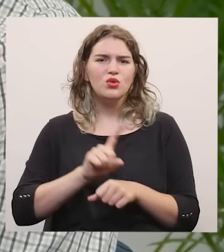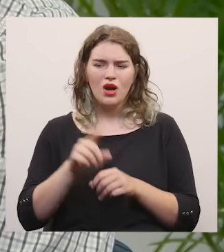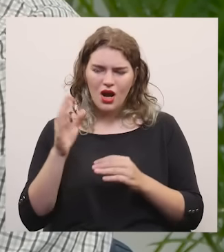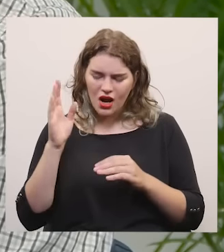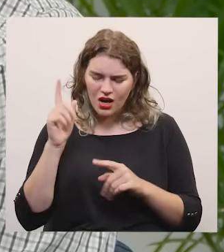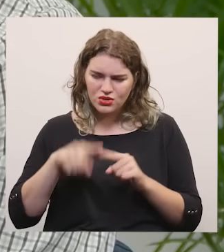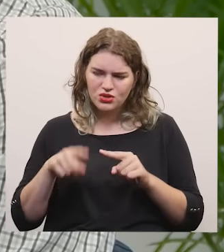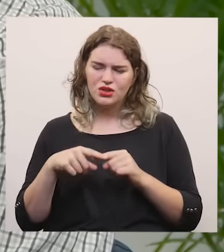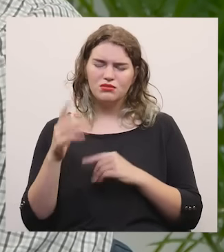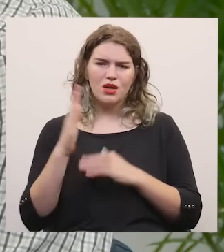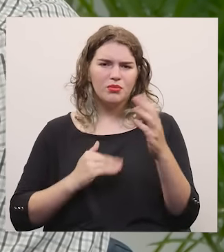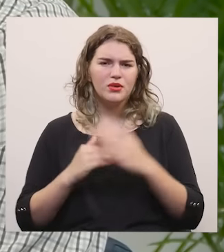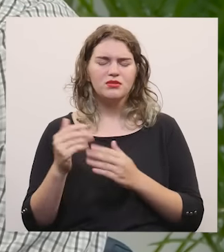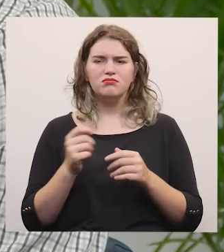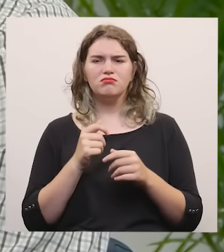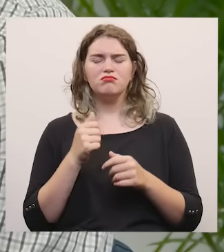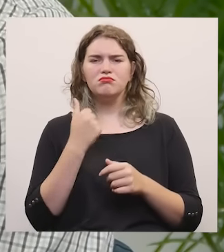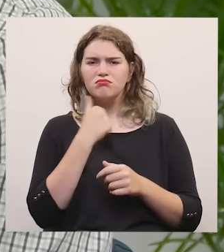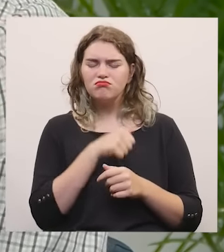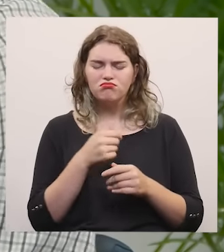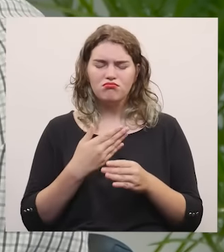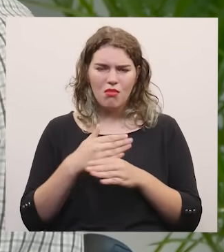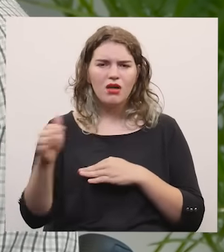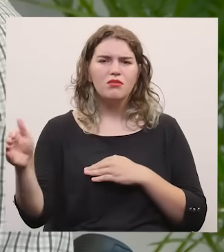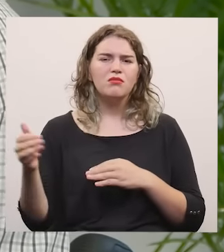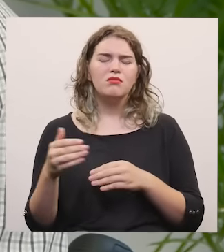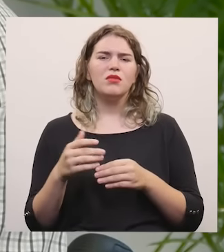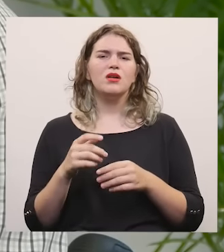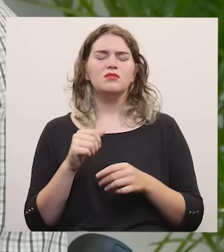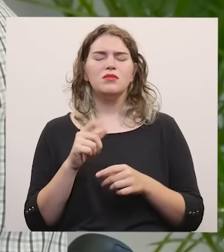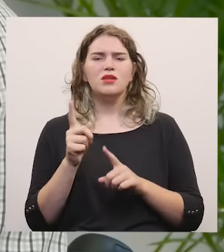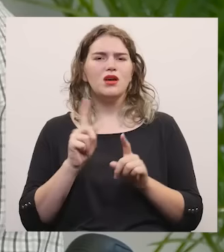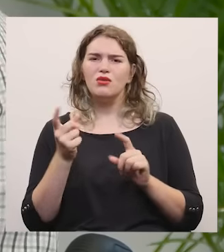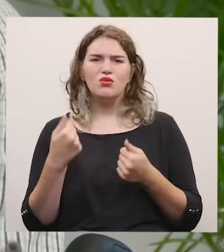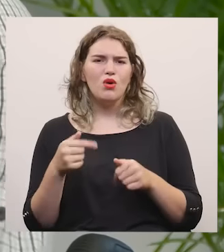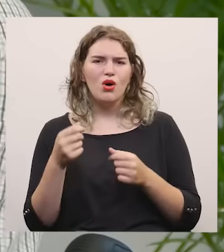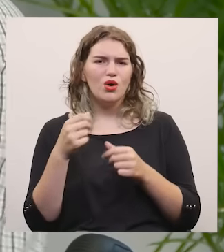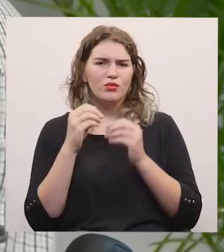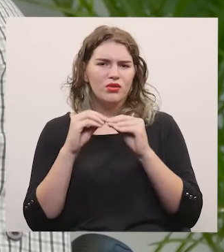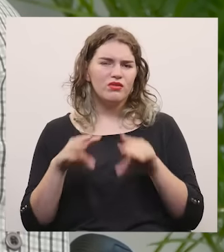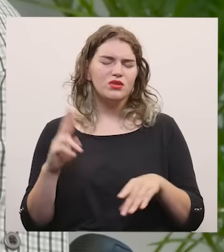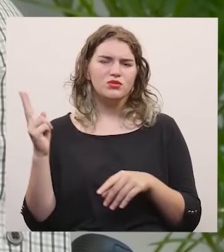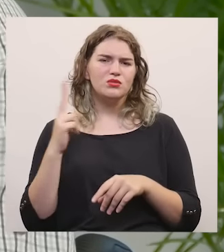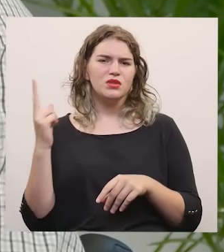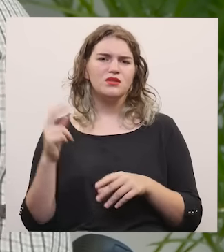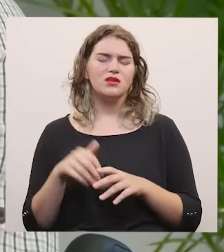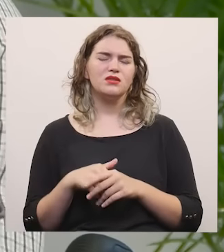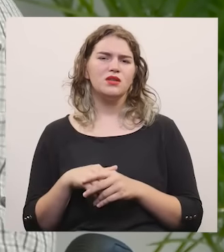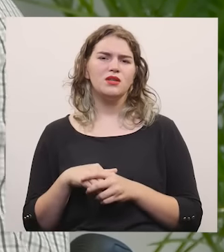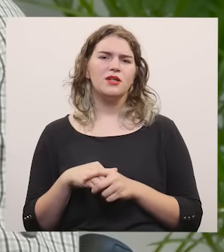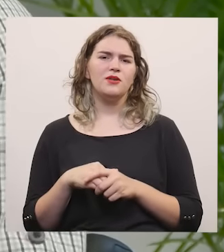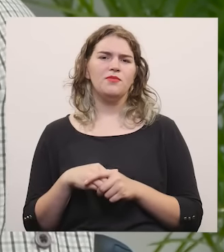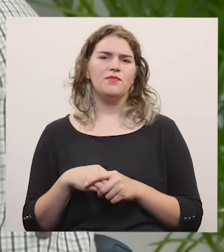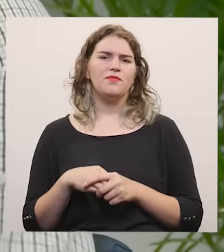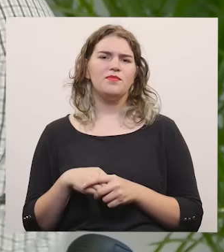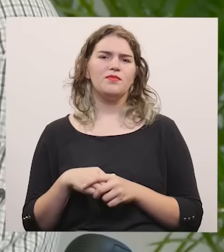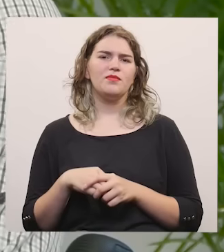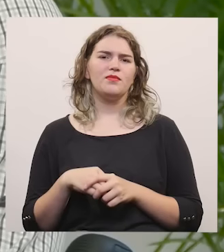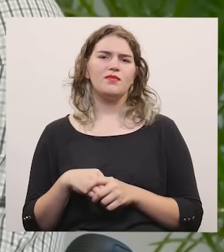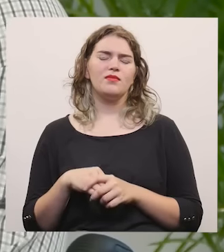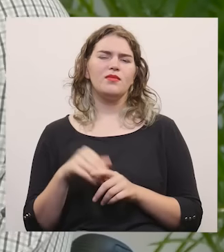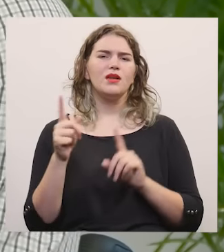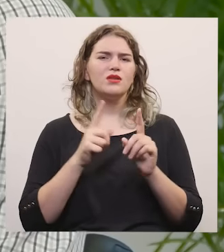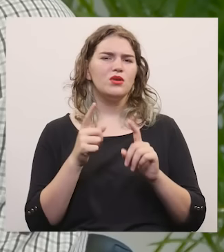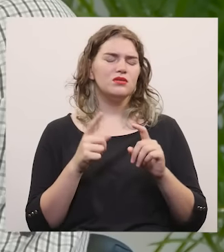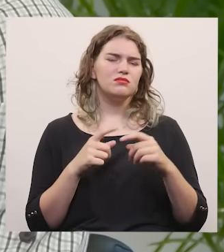aceleași abilități, aceeași perseverență și totuși n-au binecuvântarea lui Dumnezeu în anumite parte a lucrurilor